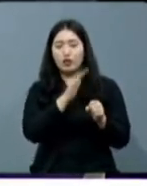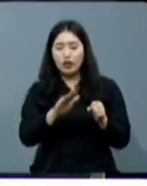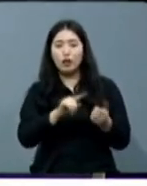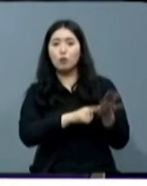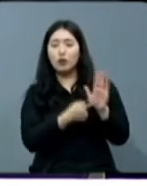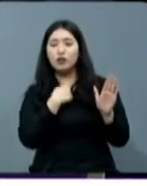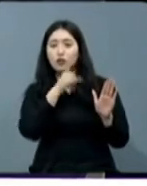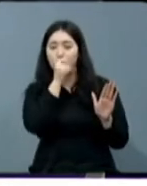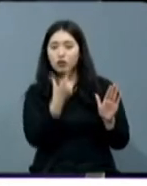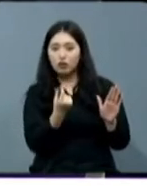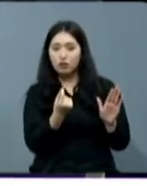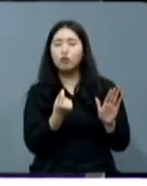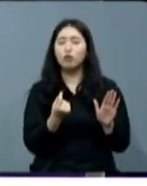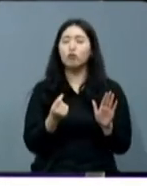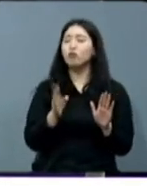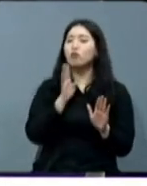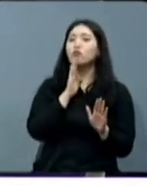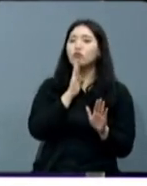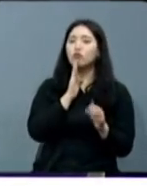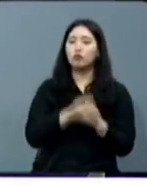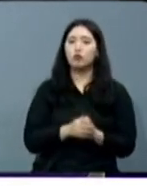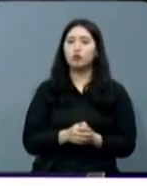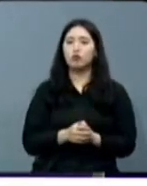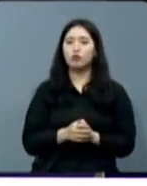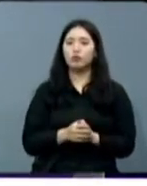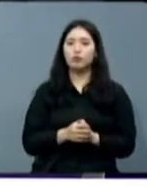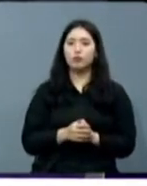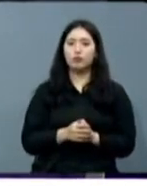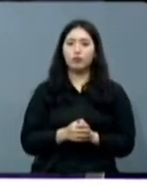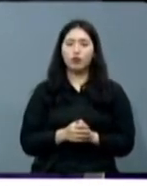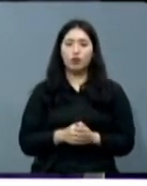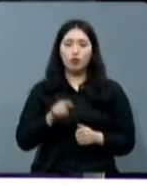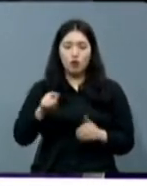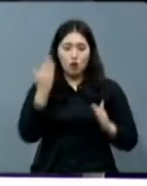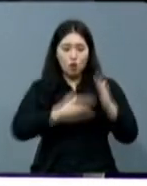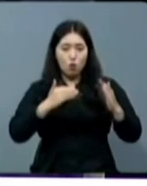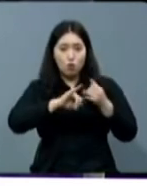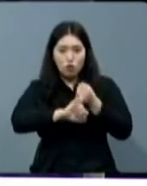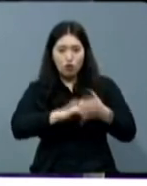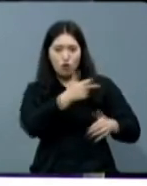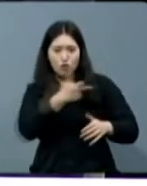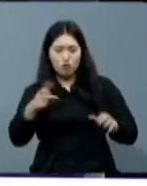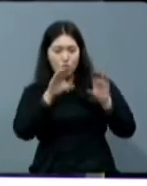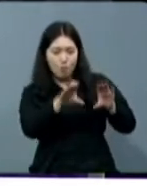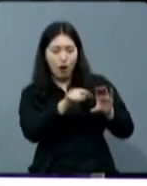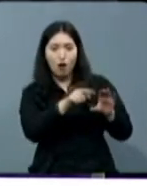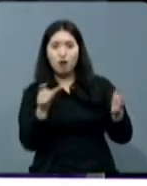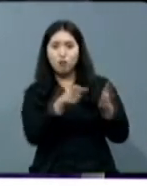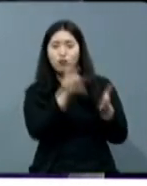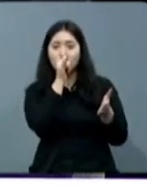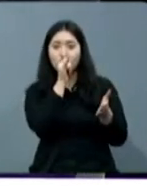성장. 그런 셈이죠. 예. 아, 그런 셈이라뇨. 그러니까 고용을. 공약집 제일 큰 활자로 써놨던데요. 아니